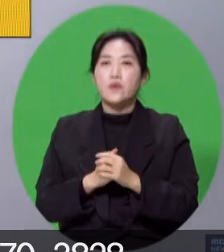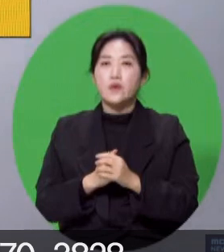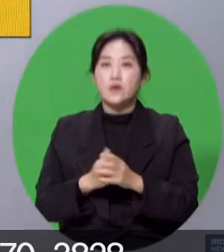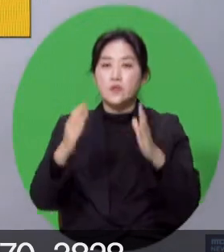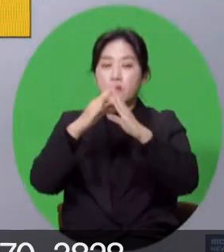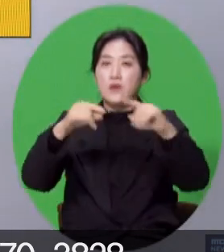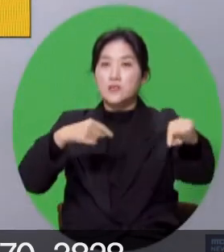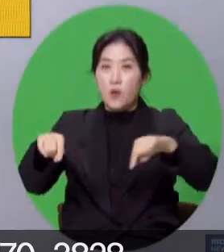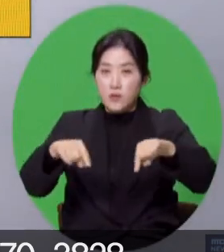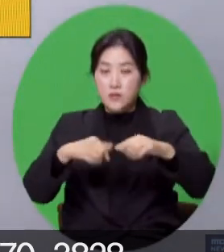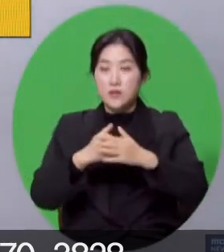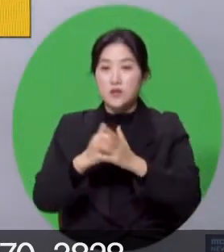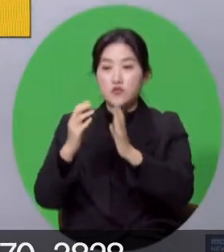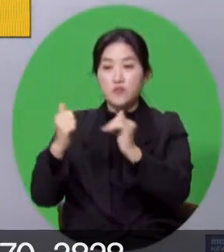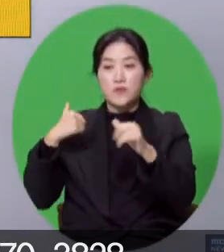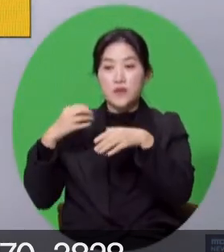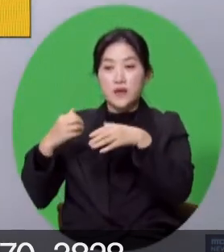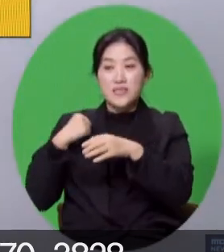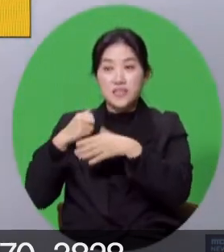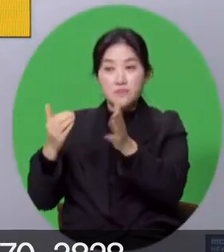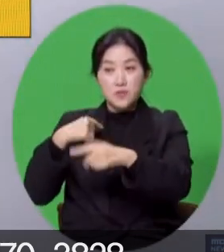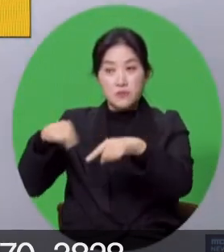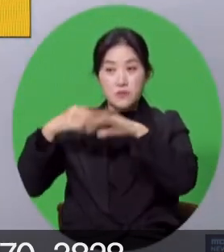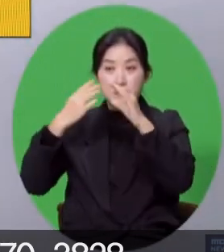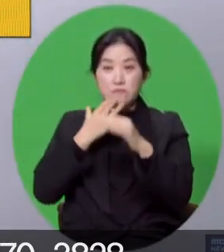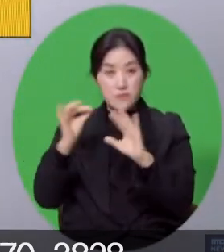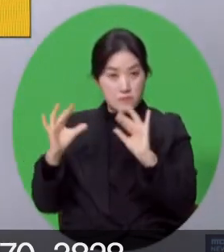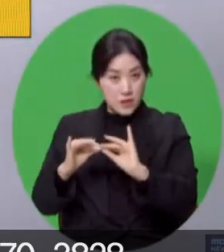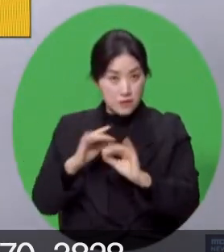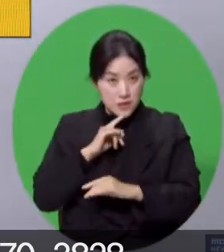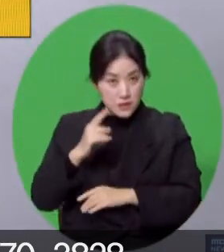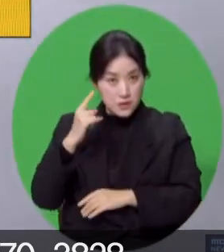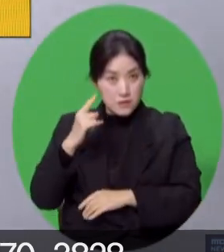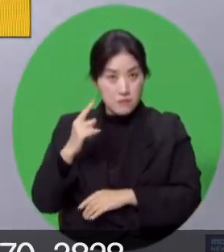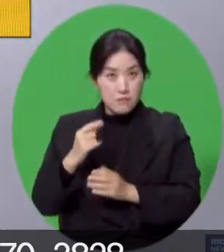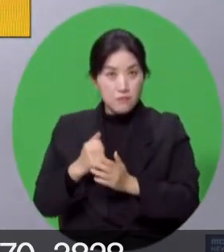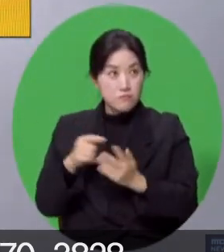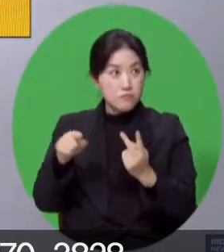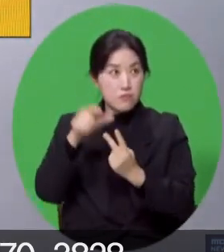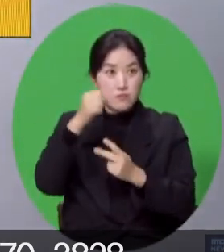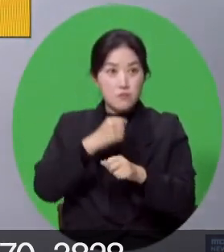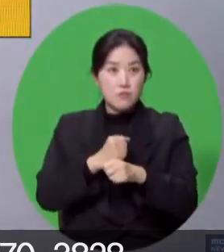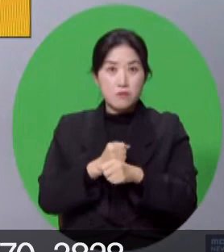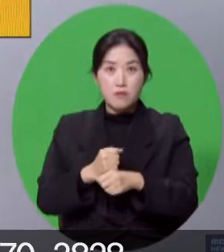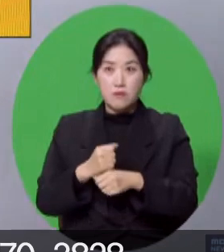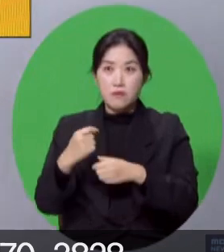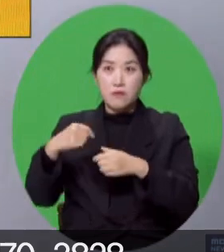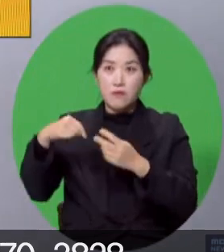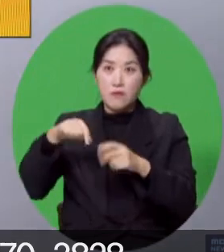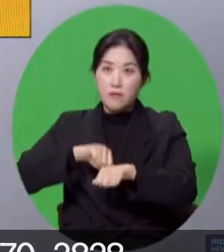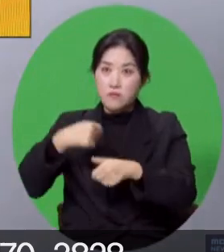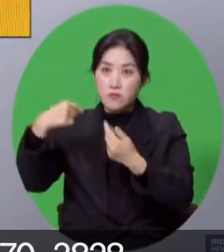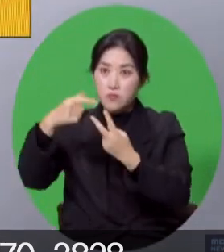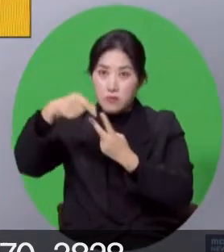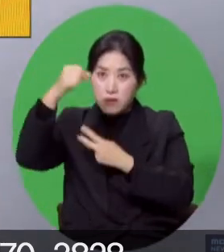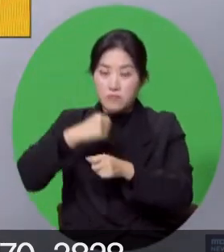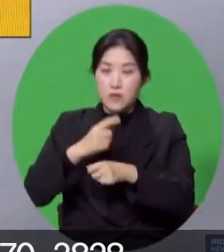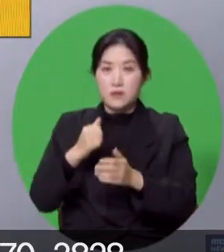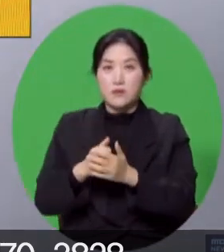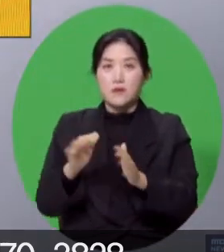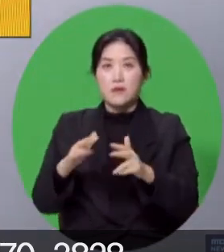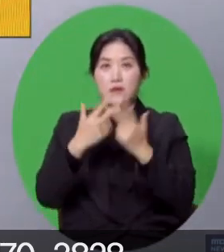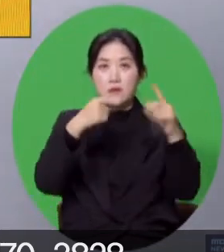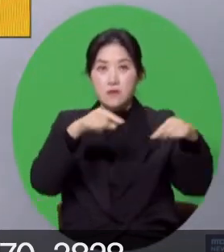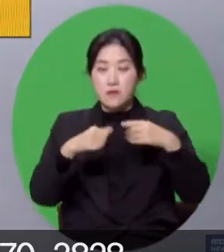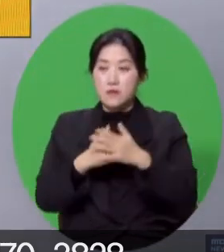부동산 정책은 그러면 국민의힘 정책이 옳았다 이렇게 말씀하시는 거예요? 왜 그 둘 중에 하나만 고르라고 하십니까? 아니 고르는 게 아니라 지금 이재명 후보의